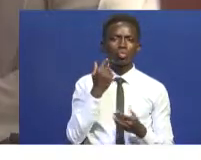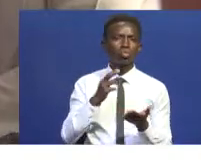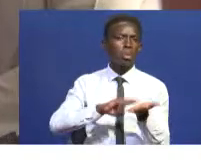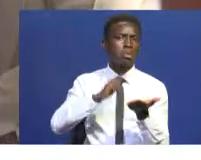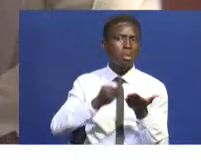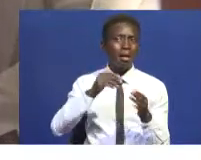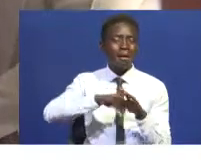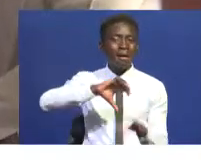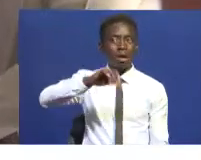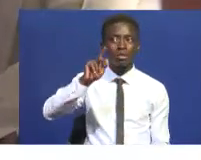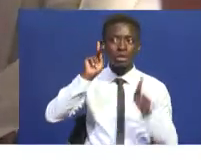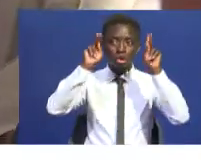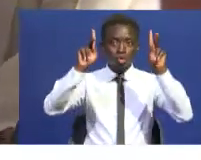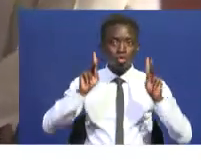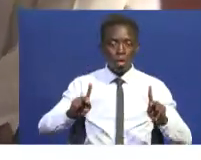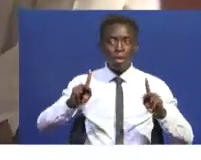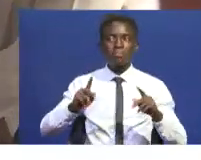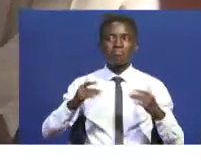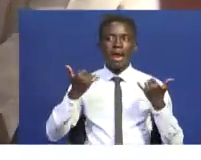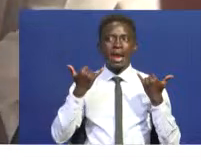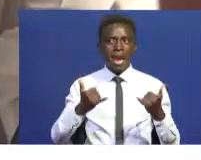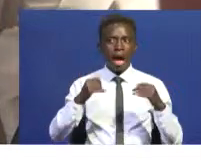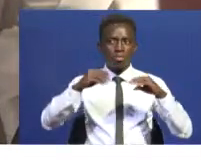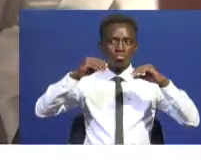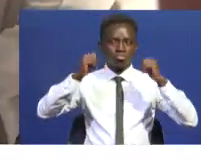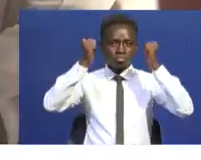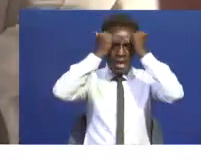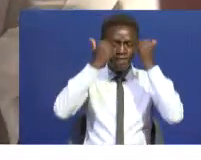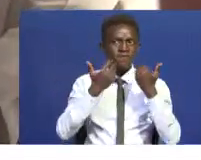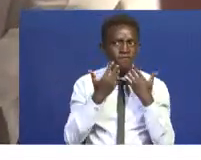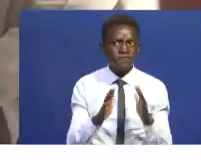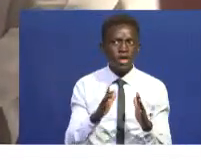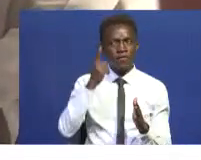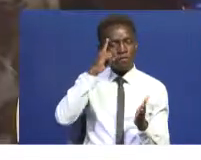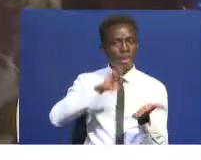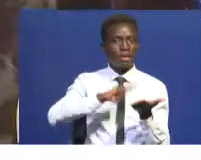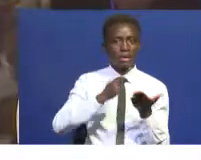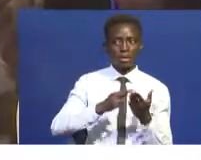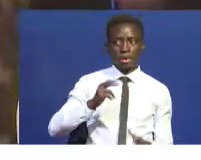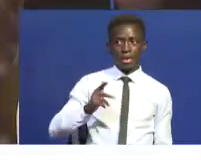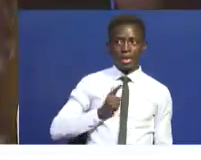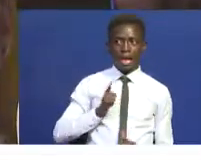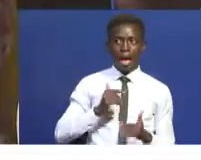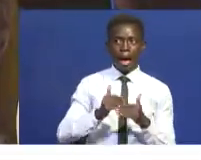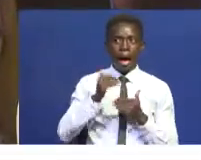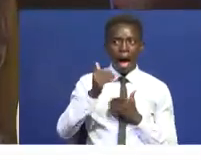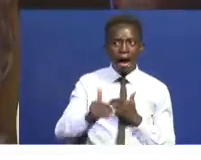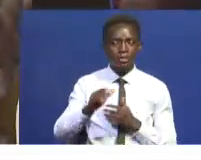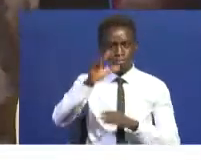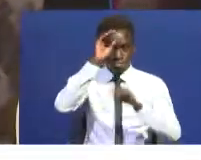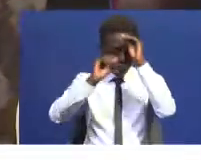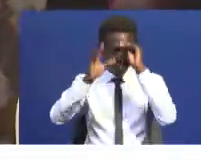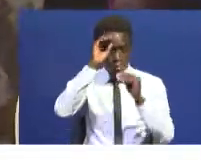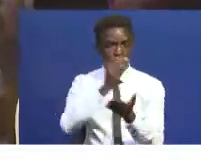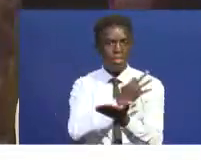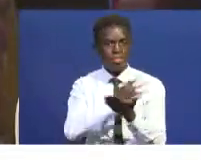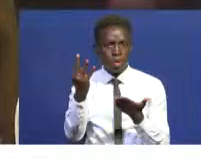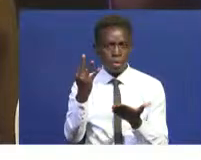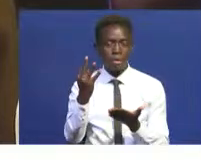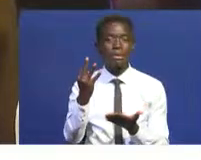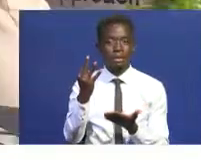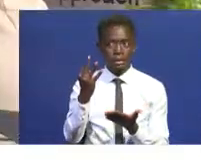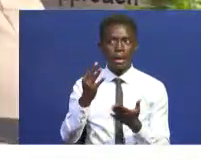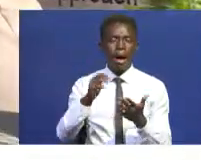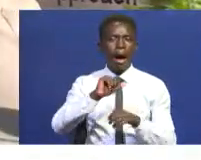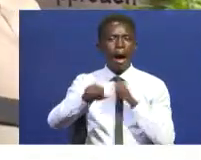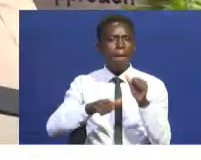Kisumu wamefuzu kutoka chuo cha mafunzo cha wajasiriamali wa kike baada ya mafunzo ya wiki tatu kuhusu ujuzi wa